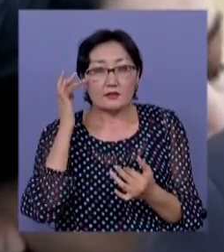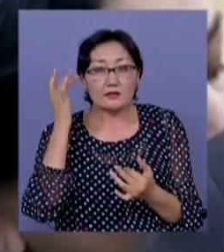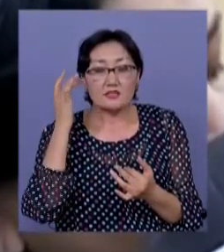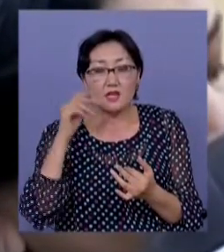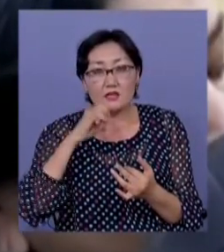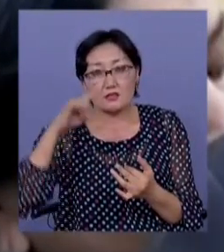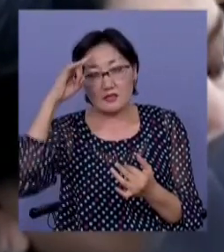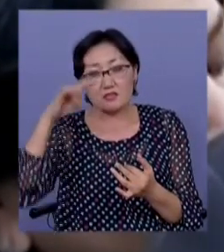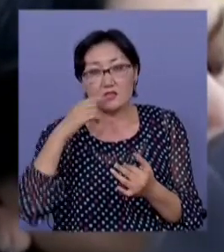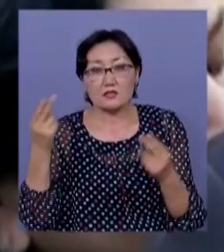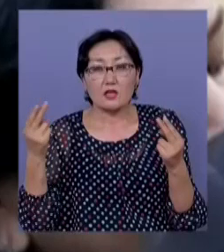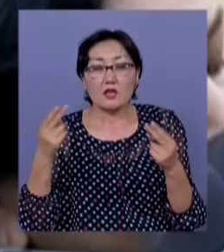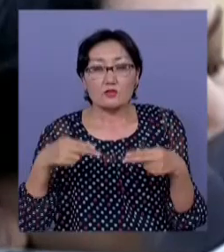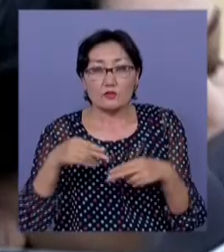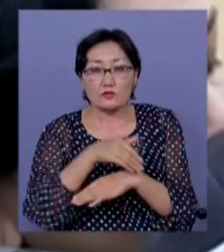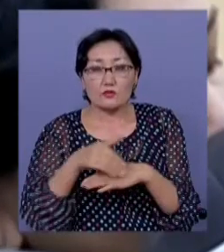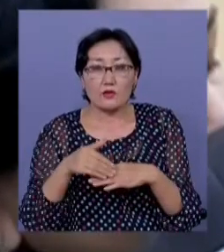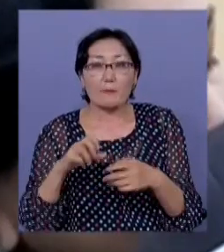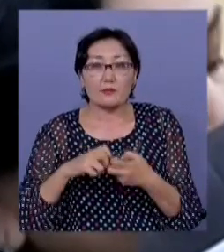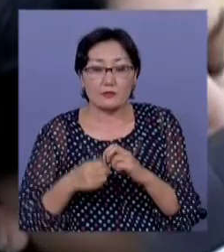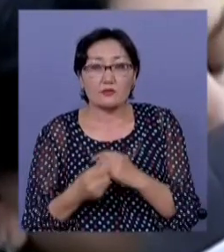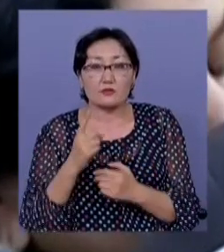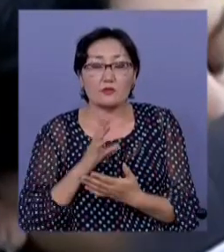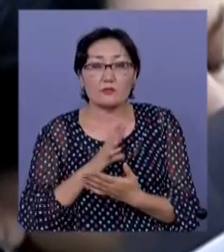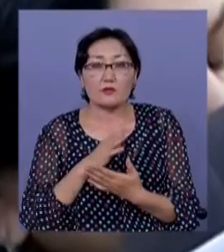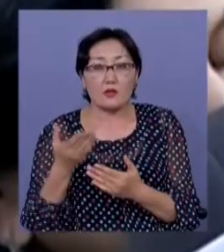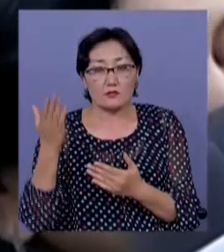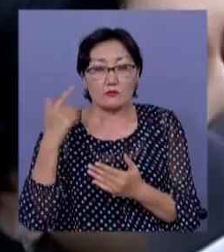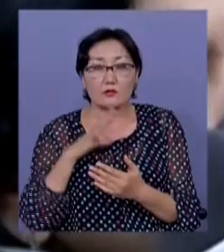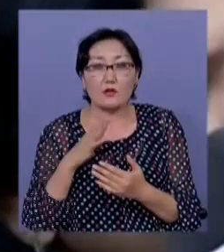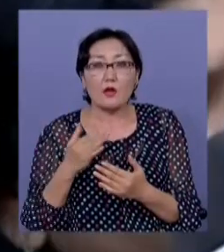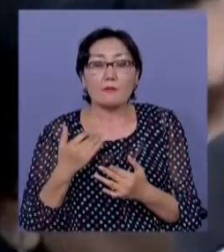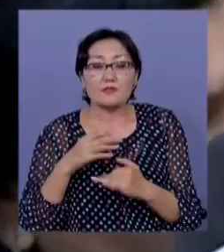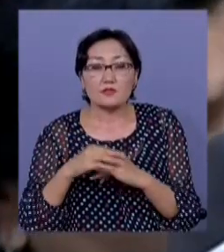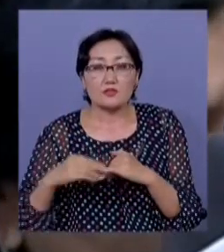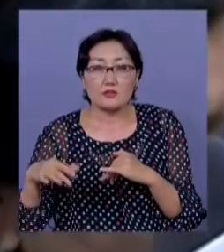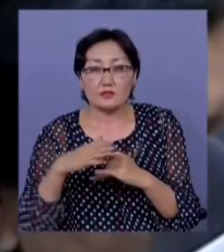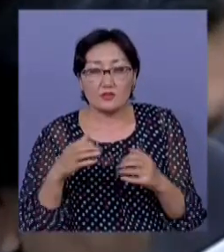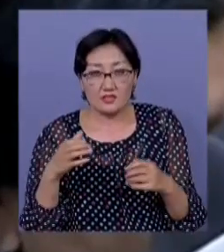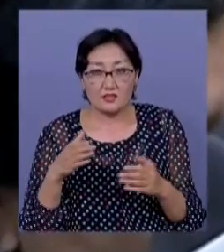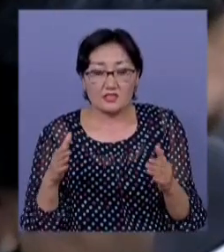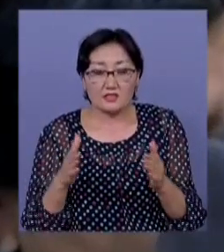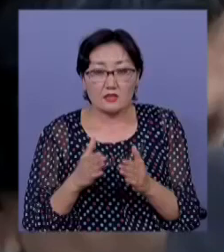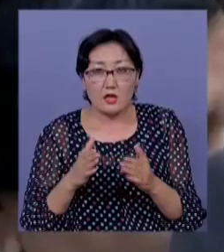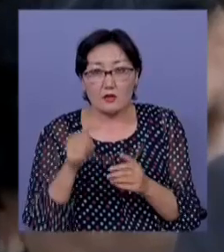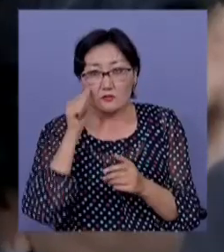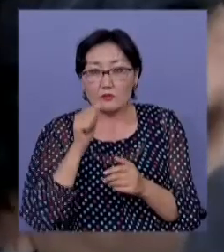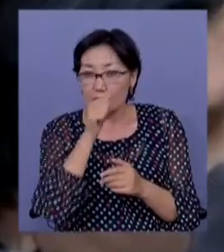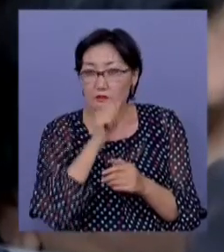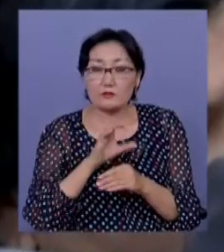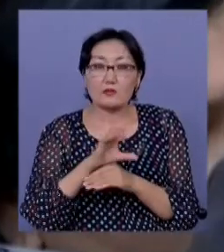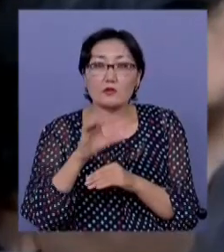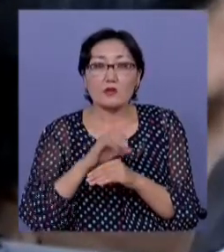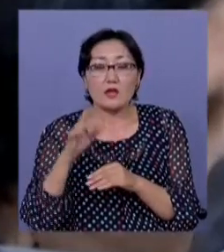Қазақстан шекарасындағы проблемаларда туындады кезінде. Біз мына жерде қысқан кезде жаңағы көлеңкелі импорт